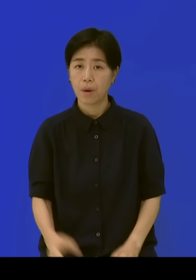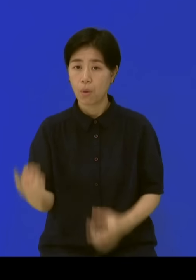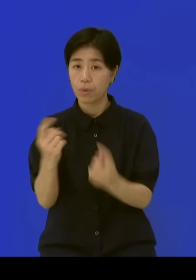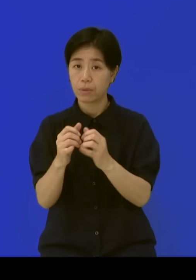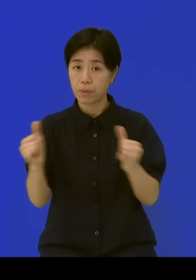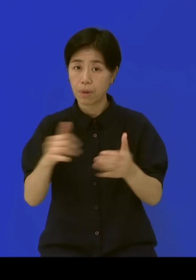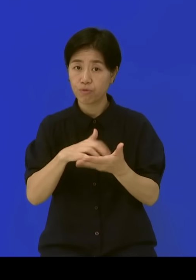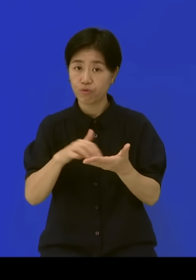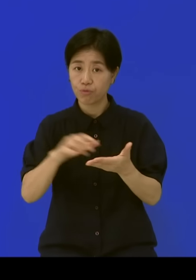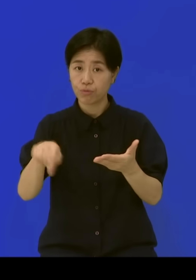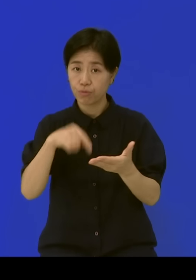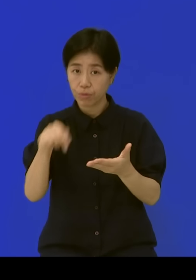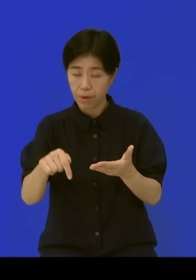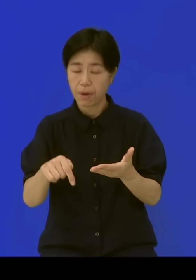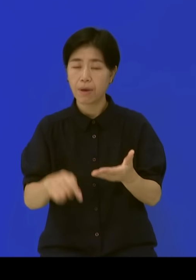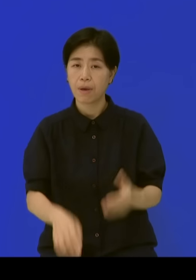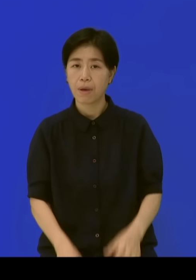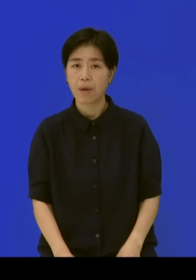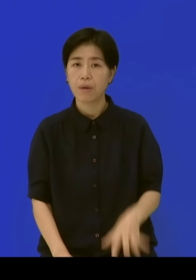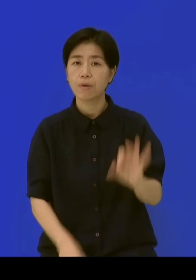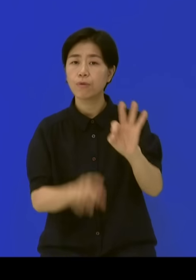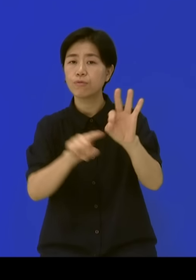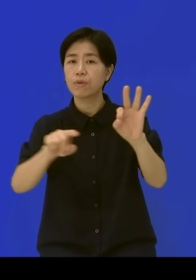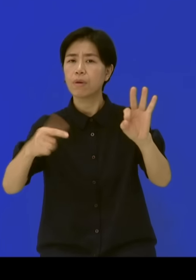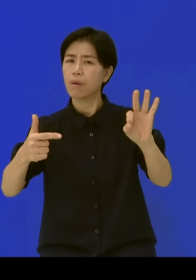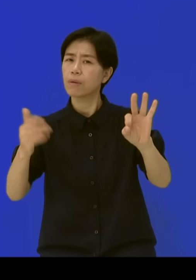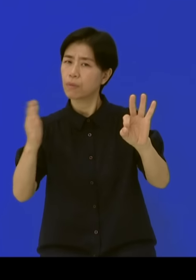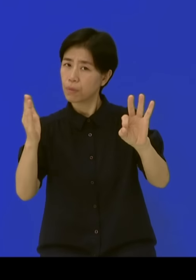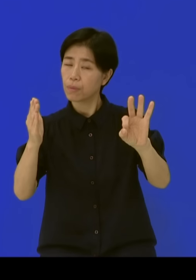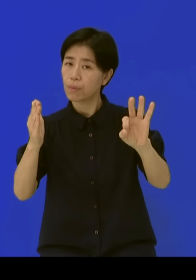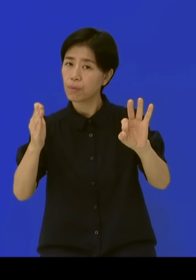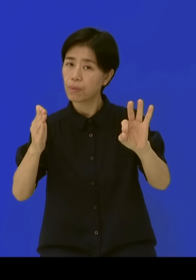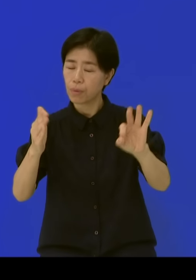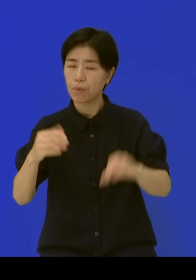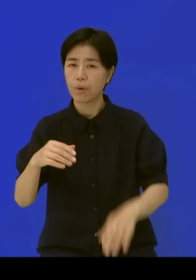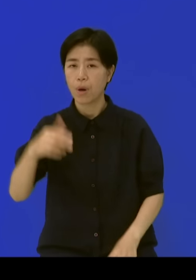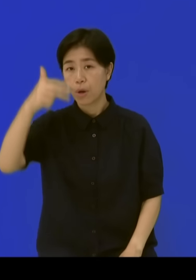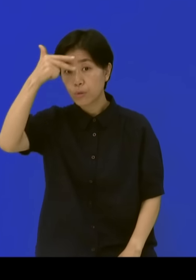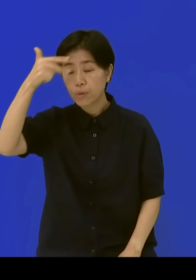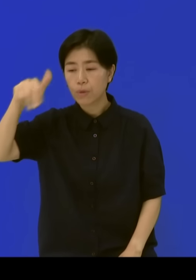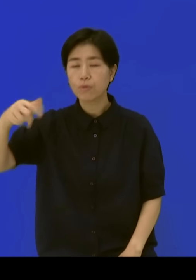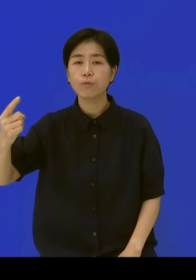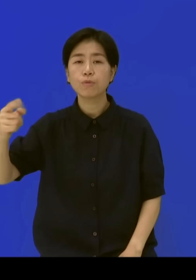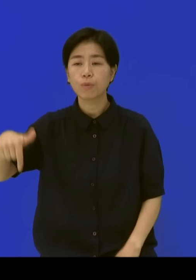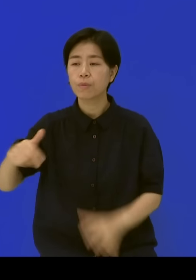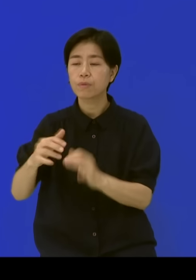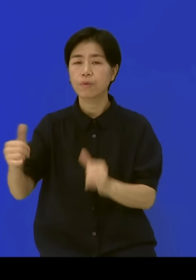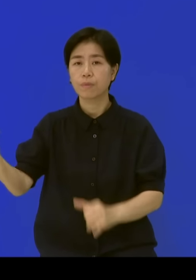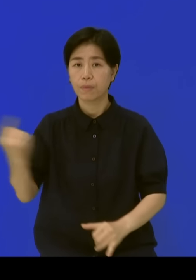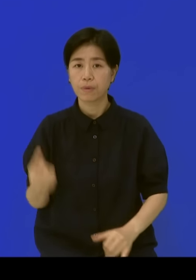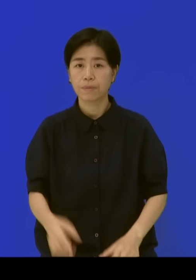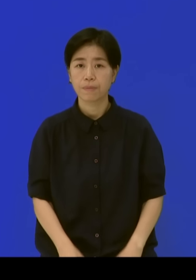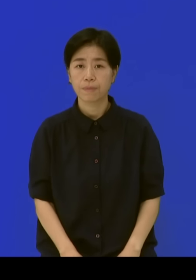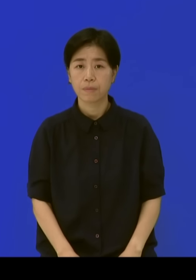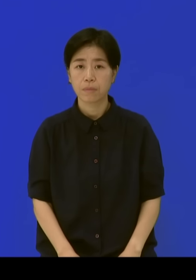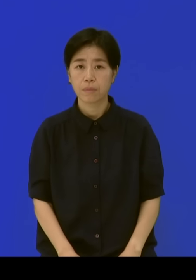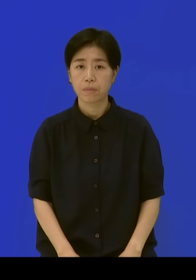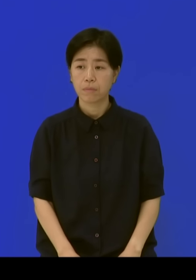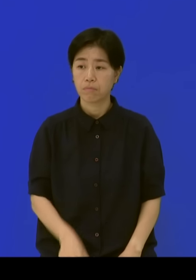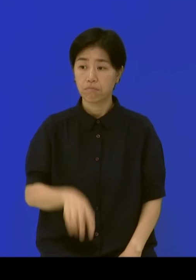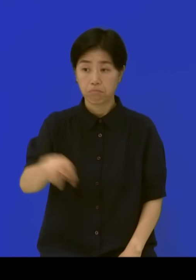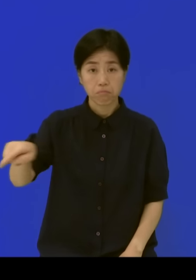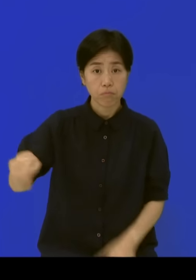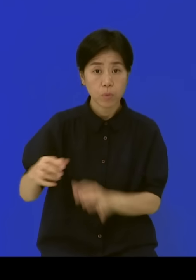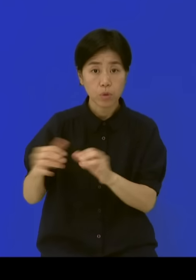60% 정도는 아. 조선족 분들이 많이 오셨던 것 같아요. 네. 근데 이제 말은 통하는데 이게 뭐랄까 문화적